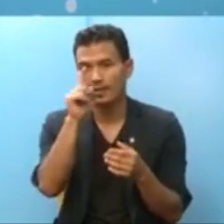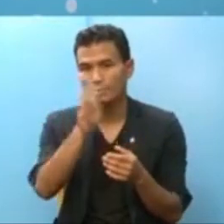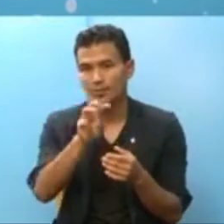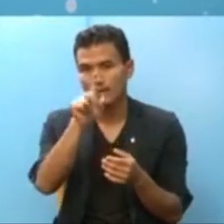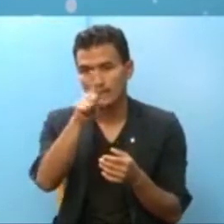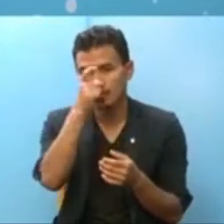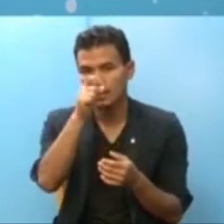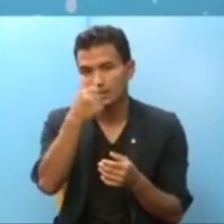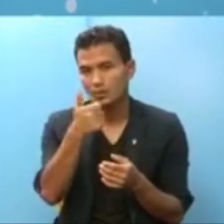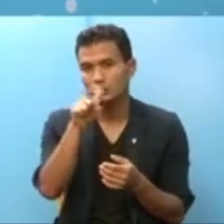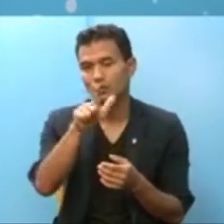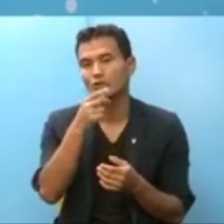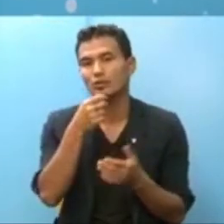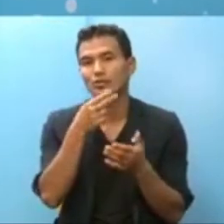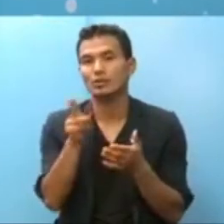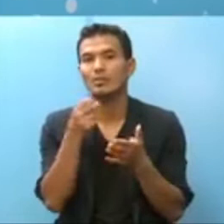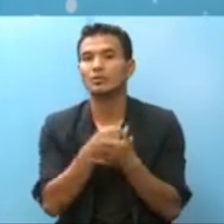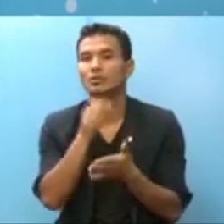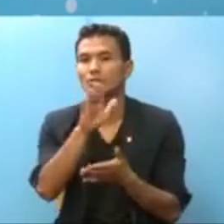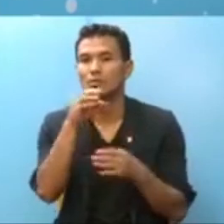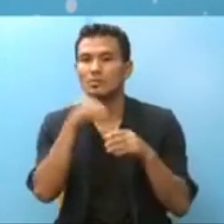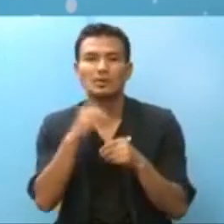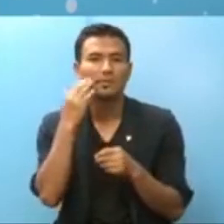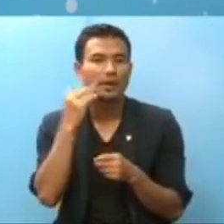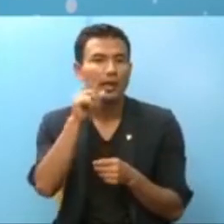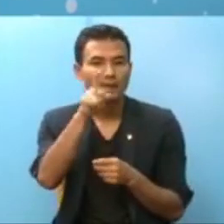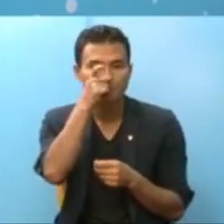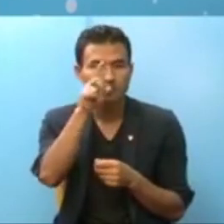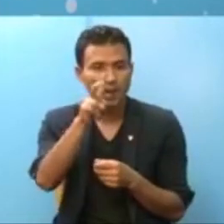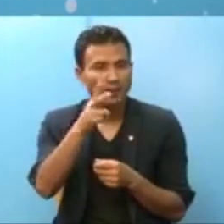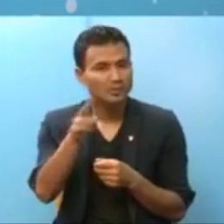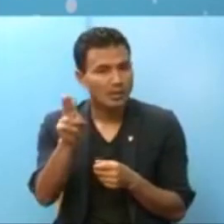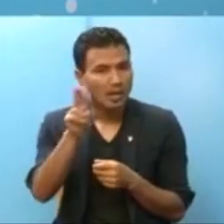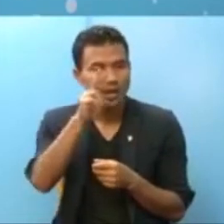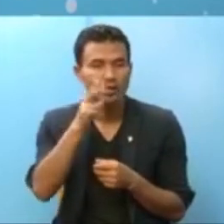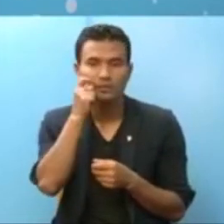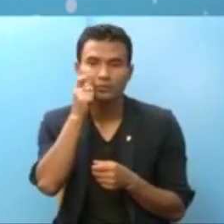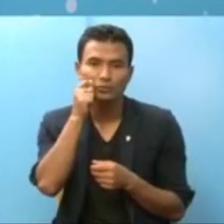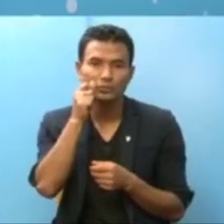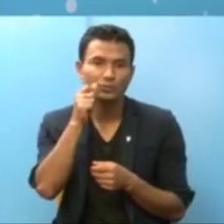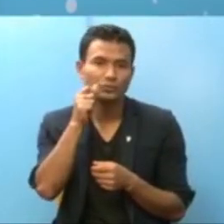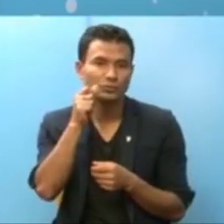अजार एक से 60-60 पुगेको छा तेस मद्दे महीला एक से बार जना हुनों चा रा पूरूज